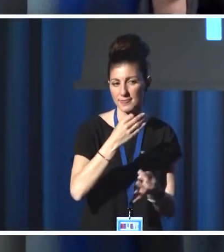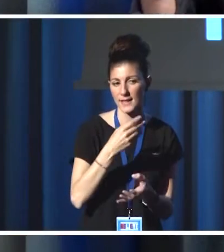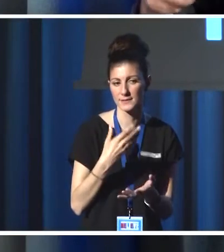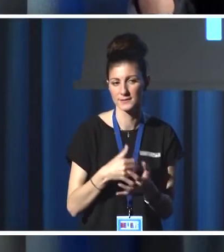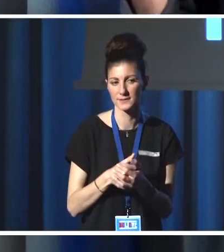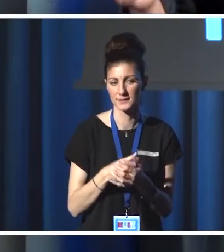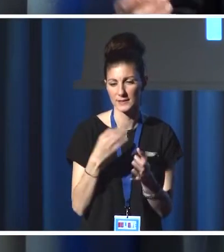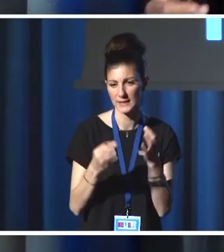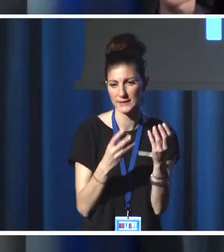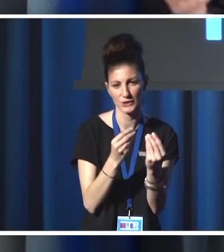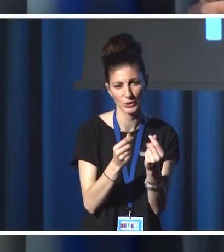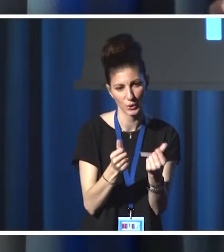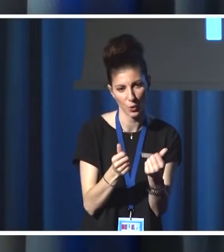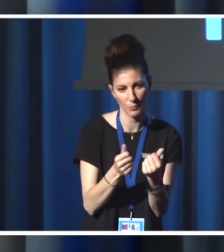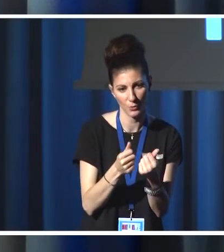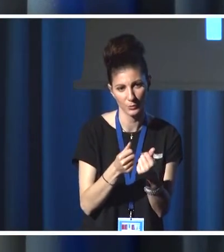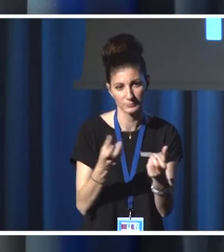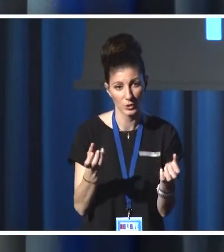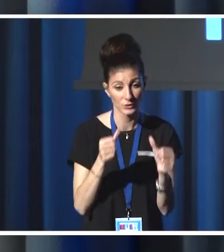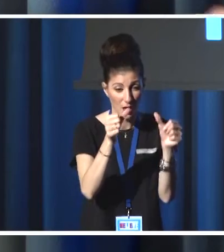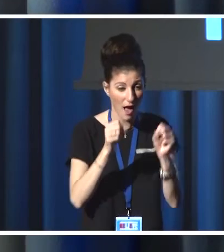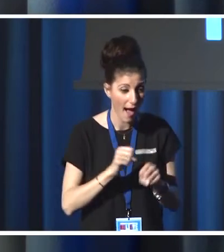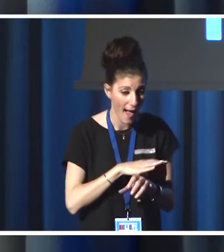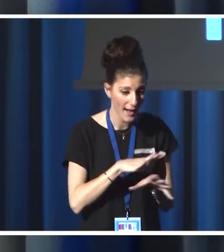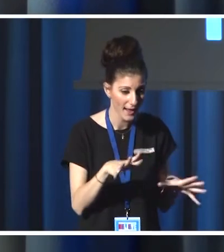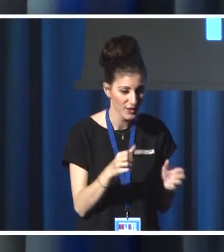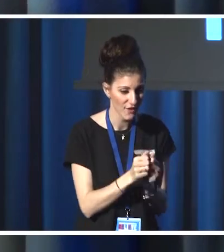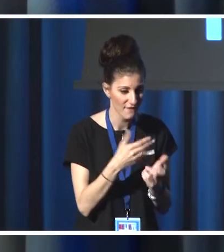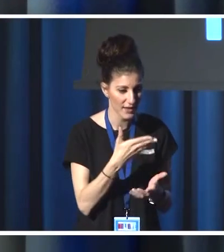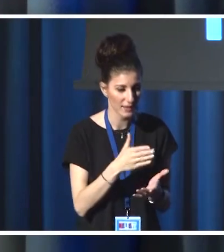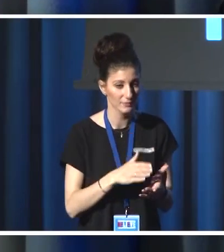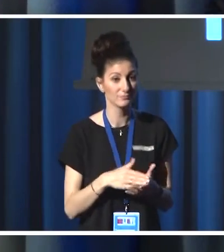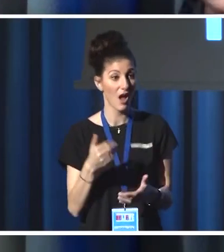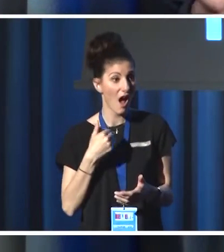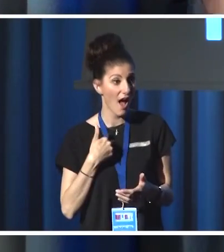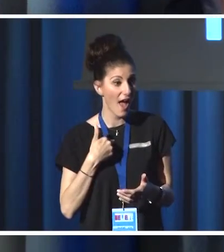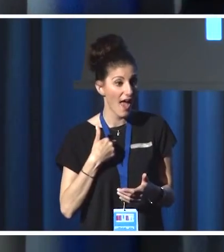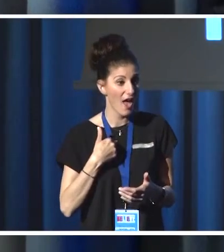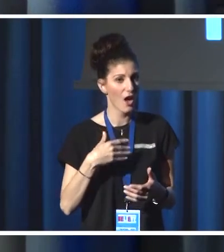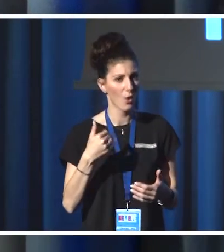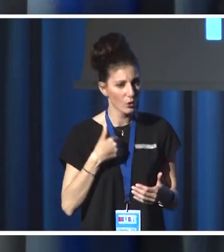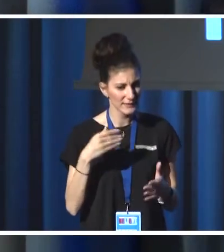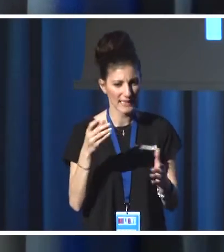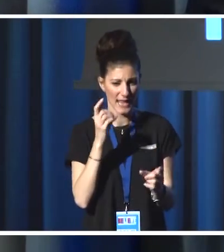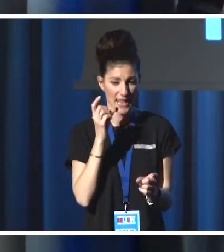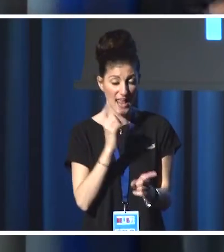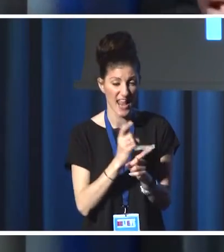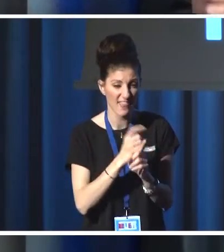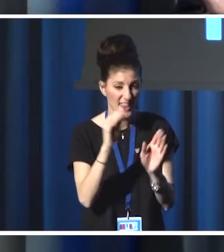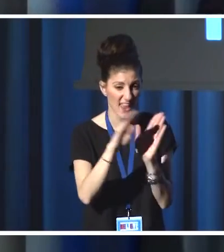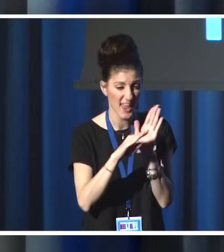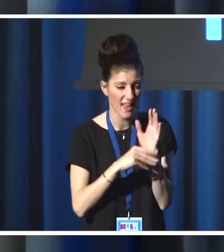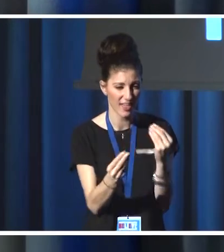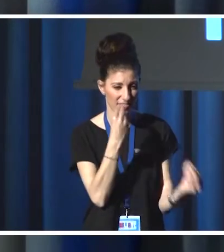με με το που το ανακοινώνει στους φίλους του αλλάζει όλα τα δεδομένα γιατί τι τους λέει εγώ κάνω μια ειδική διατροφή και σε